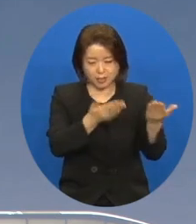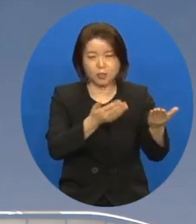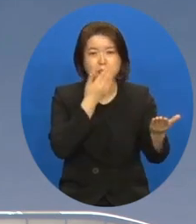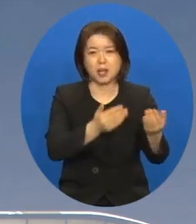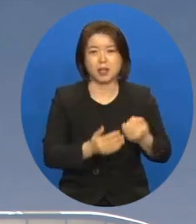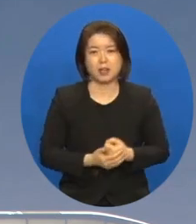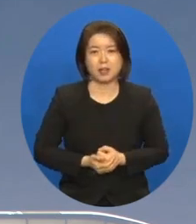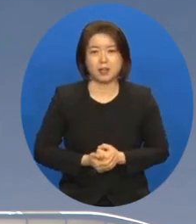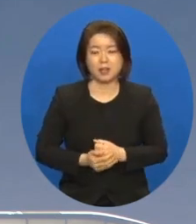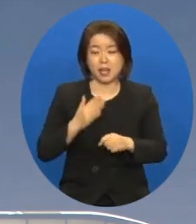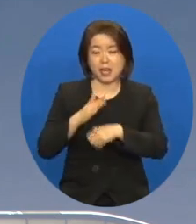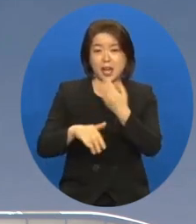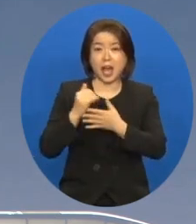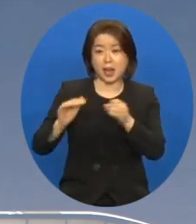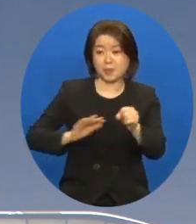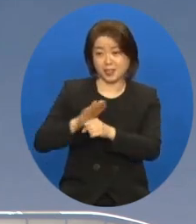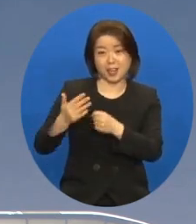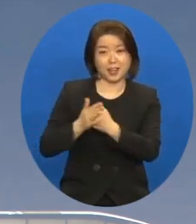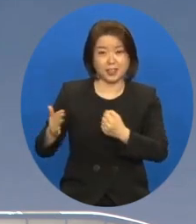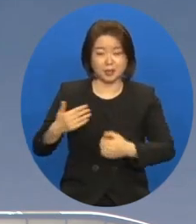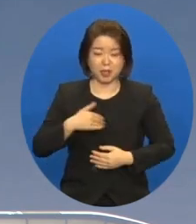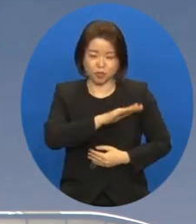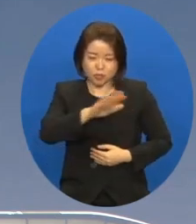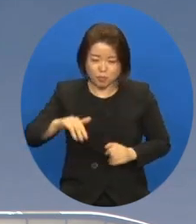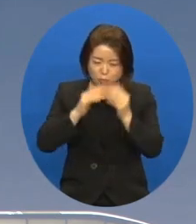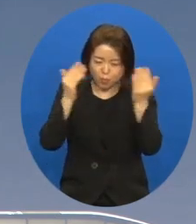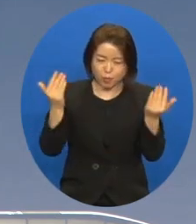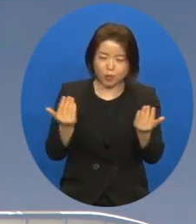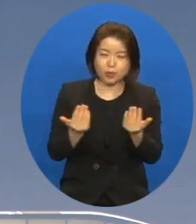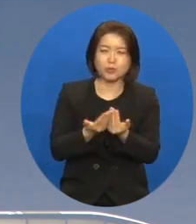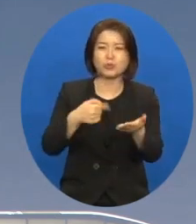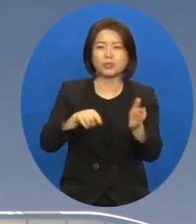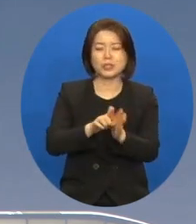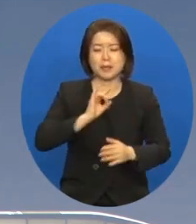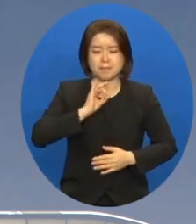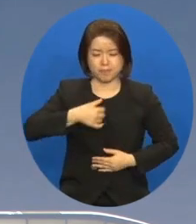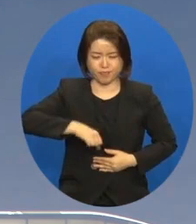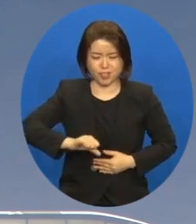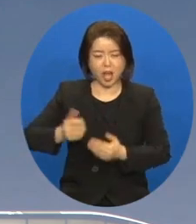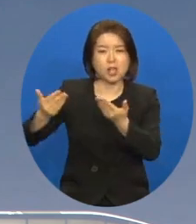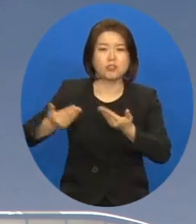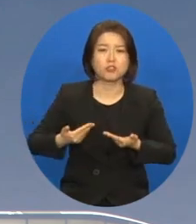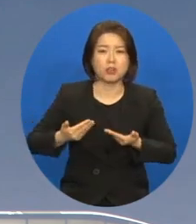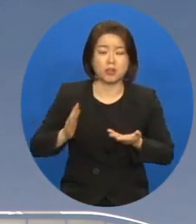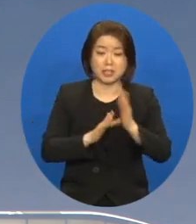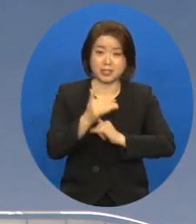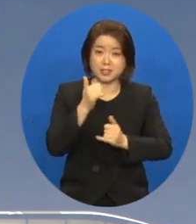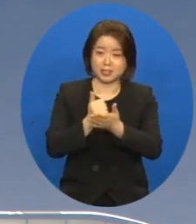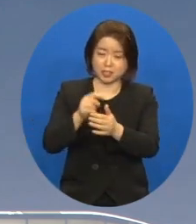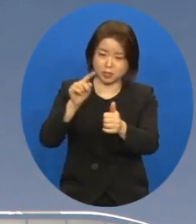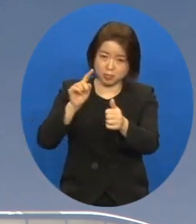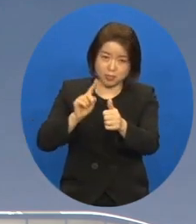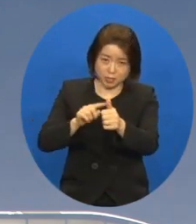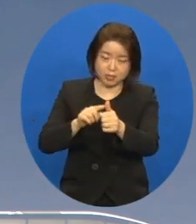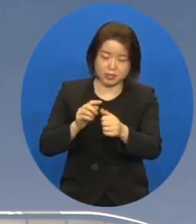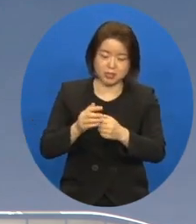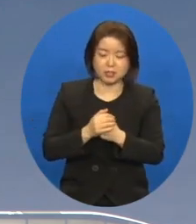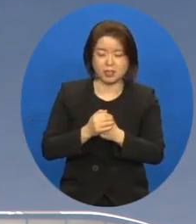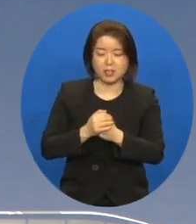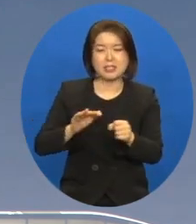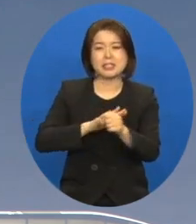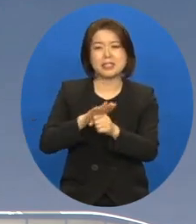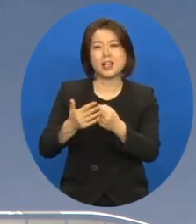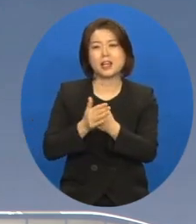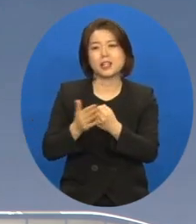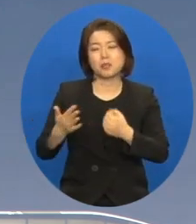사랑이시니까 우리 모두를 위해서 독생자를 주시지 않았나요? 예수님 당신의 사랑이시니까